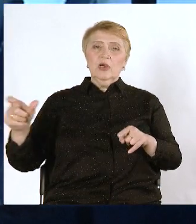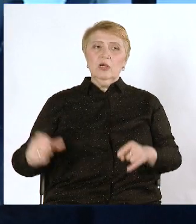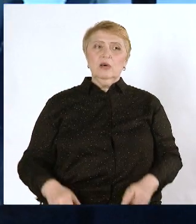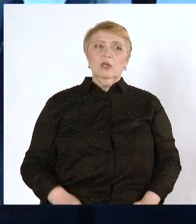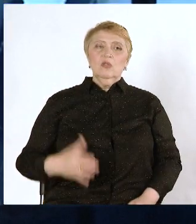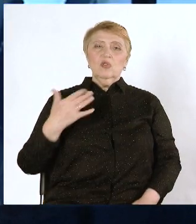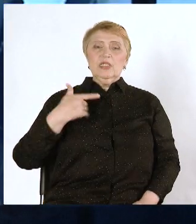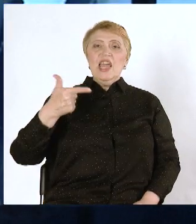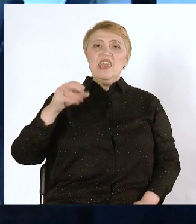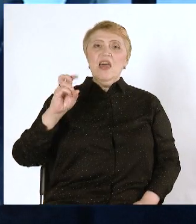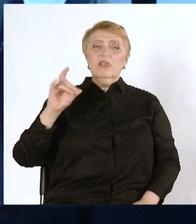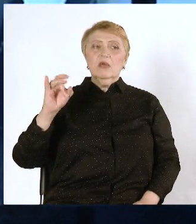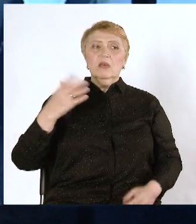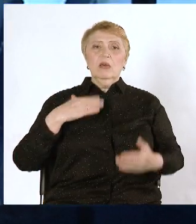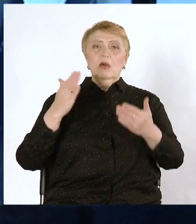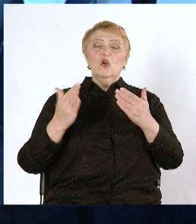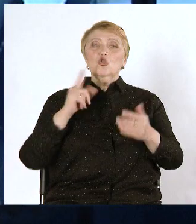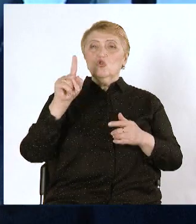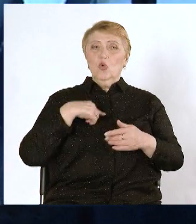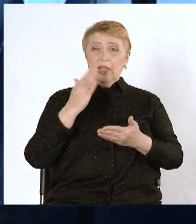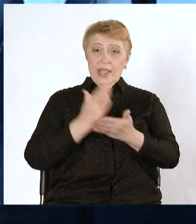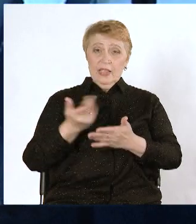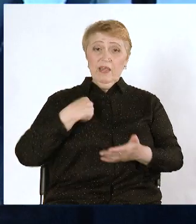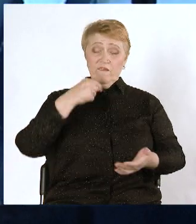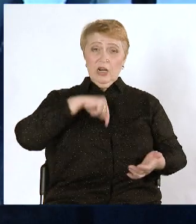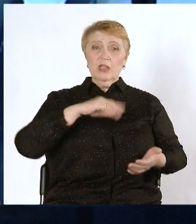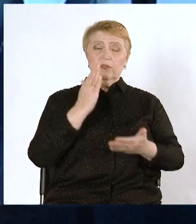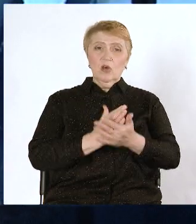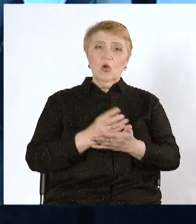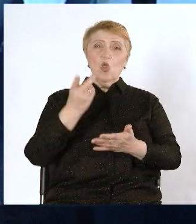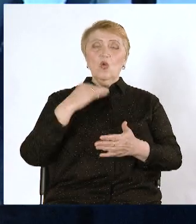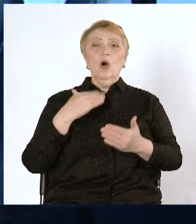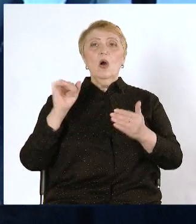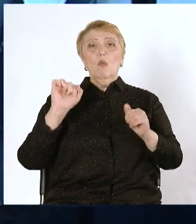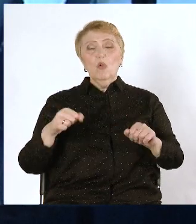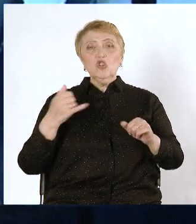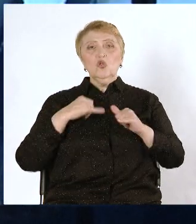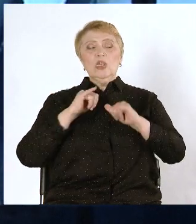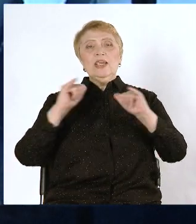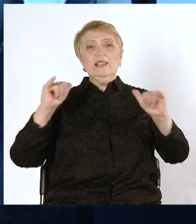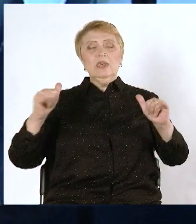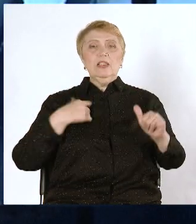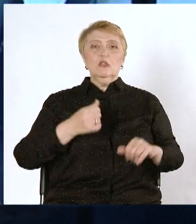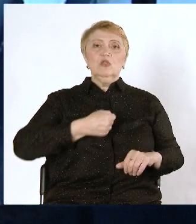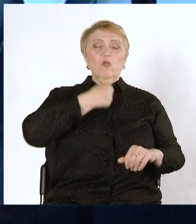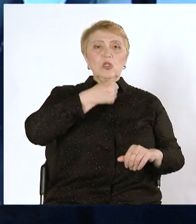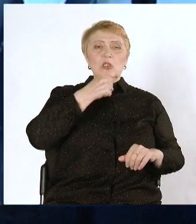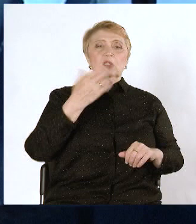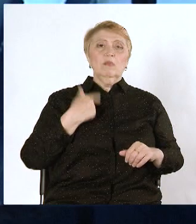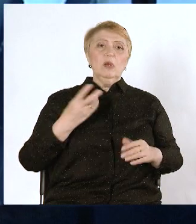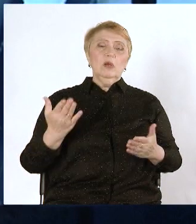гена то что он есть это бесспорно но произойдет не произойдет это вот с возрастом уменьшаются